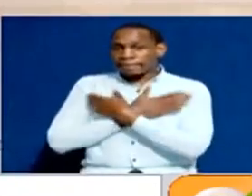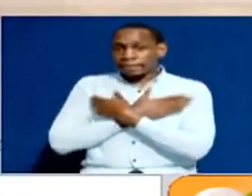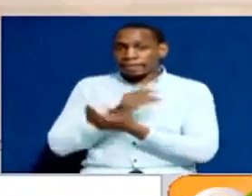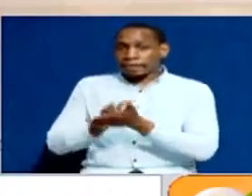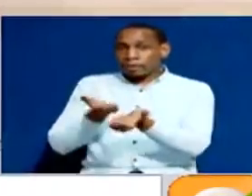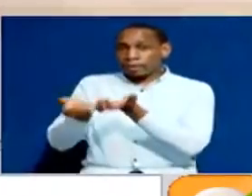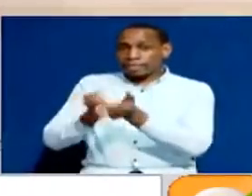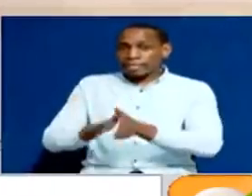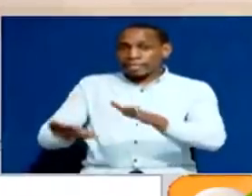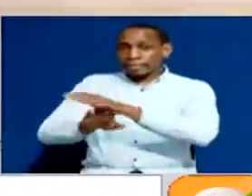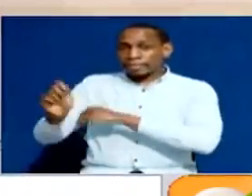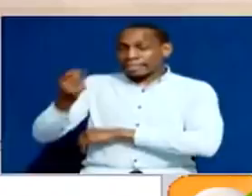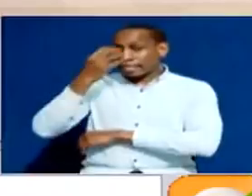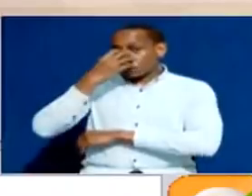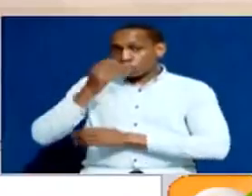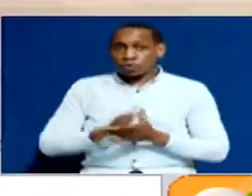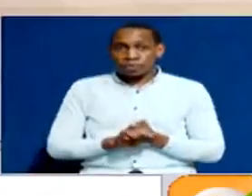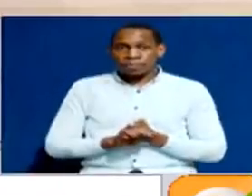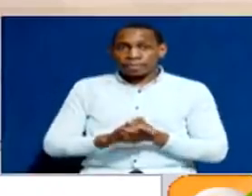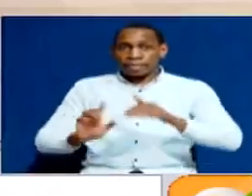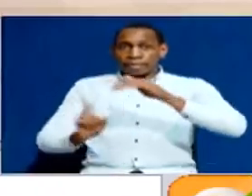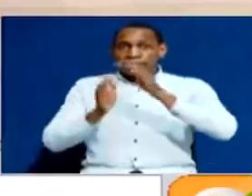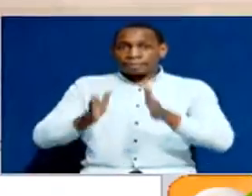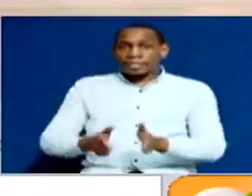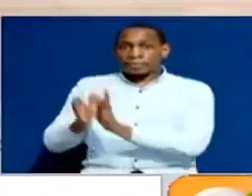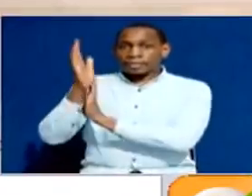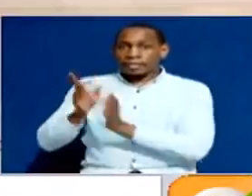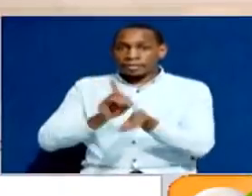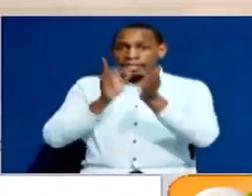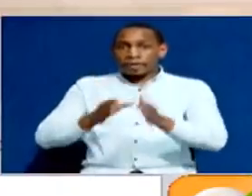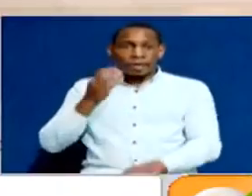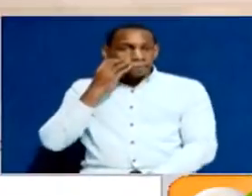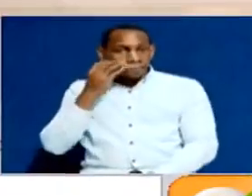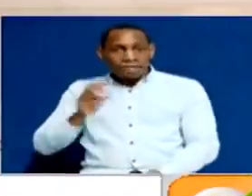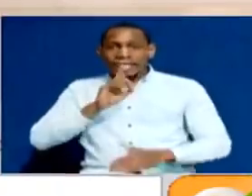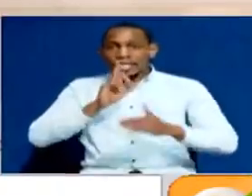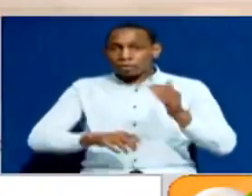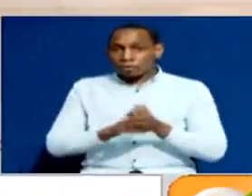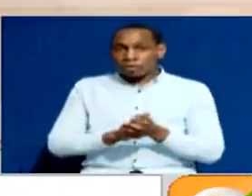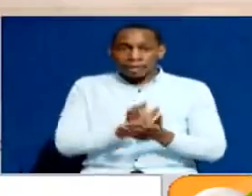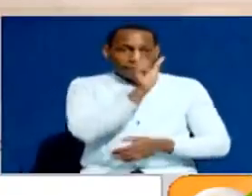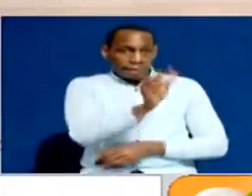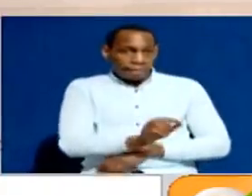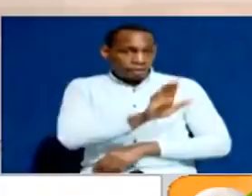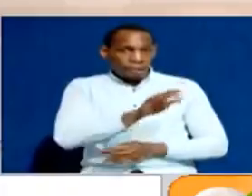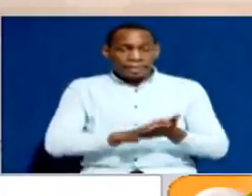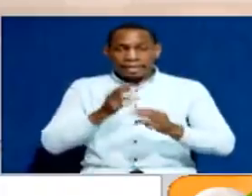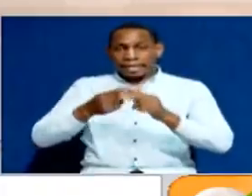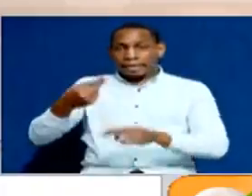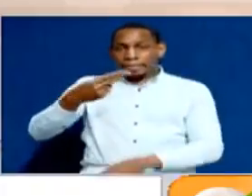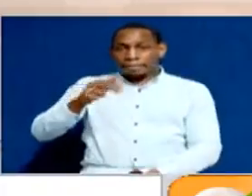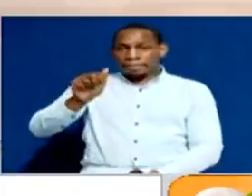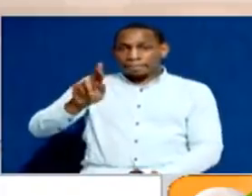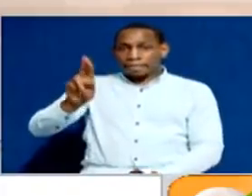wa kibiashara wa naibu rais William Ruto. Waziri wa usalama Daktari Fred Matiang'i amesema jamaa huyo Harun